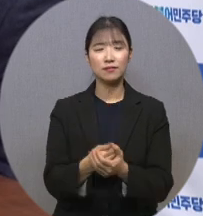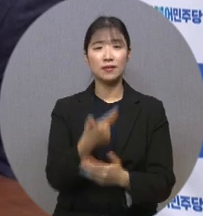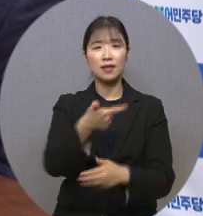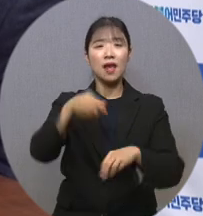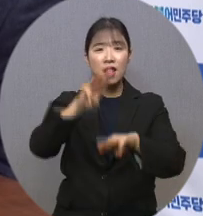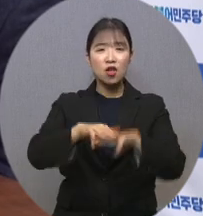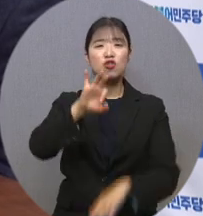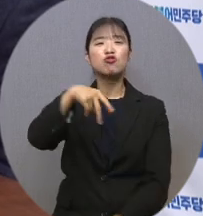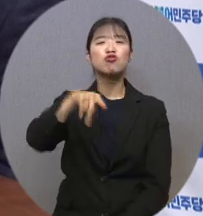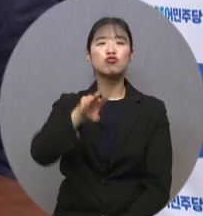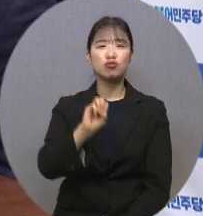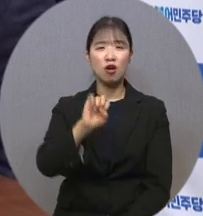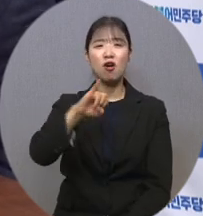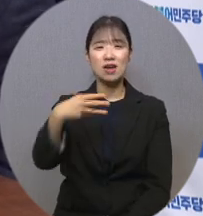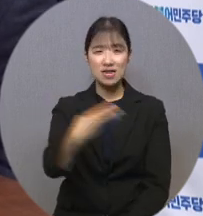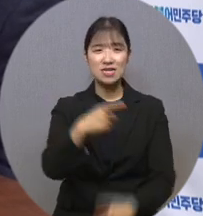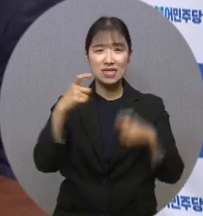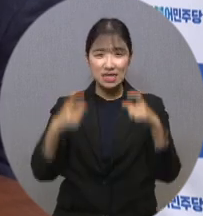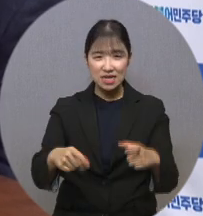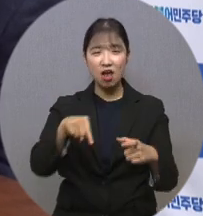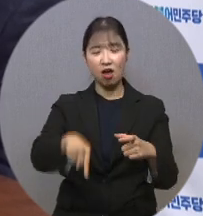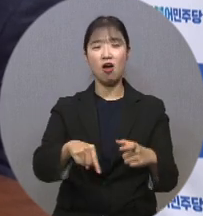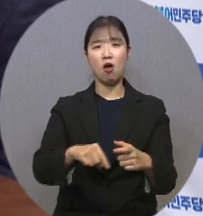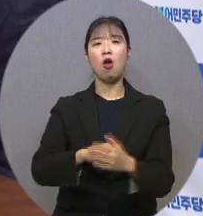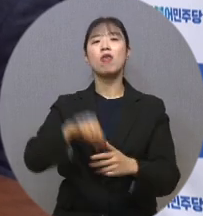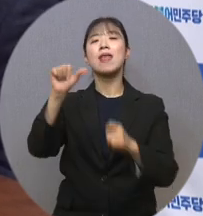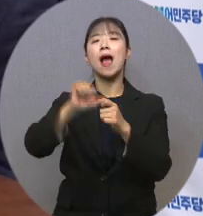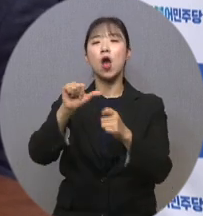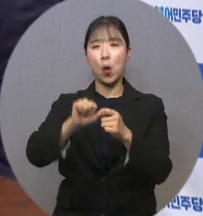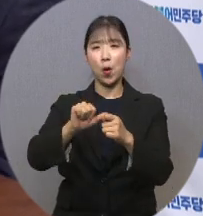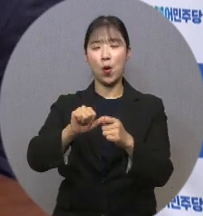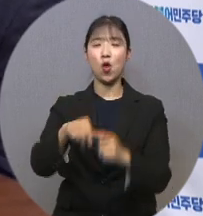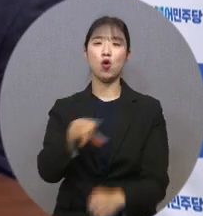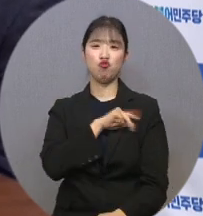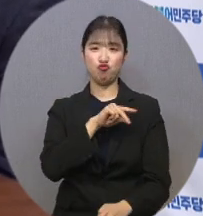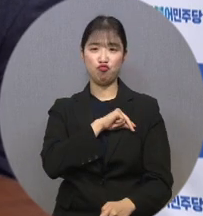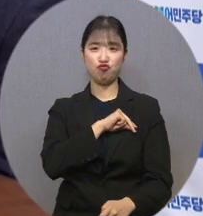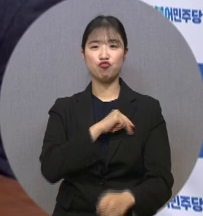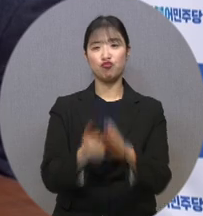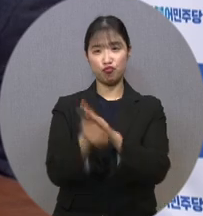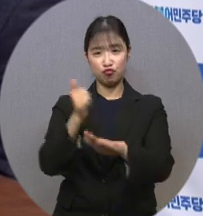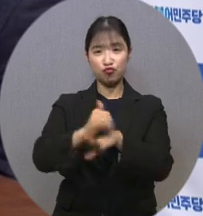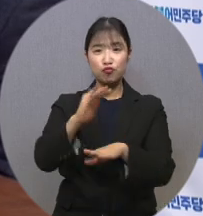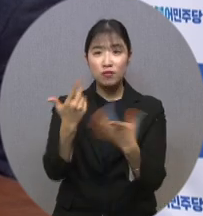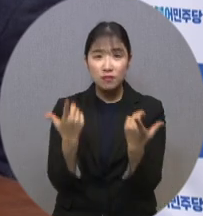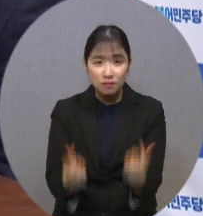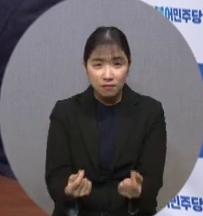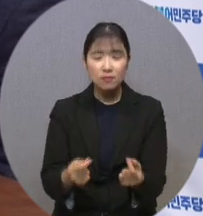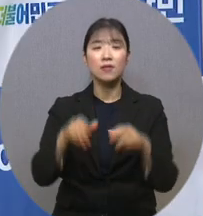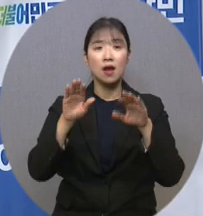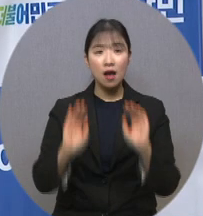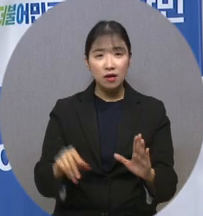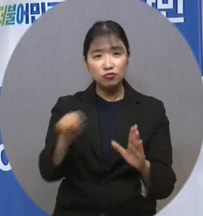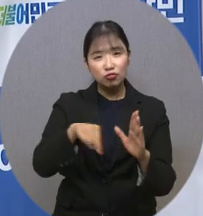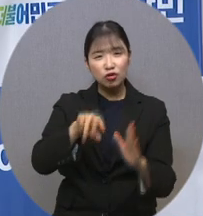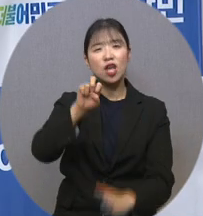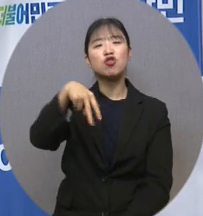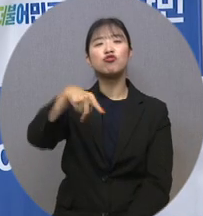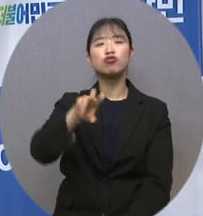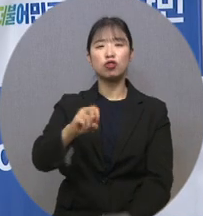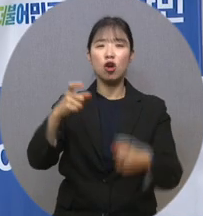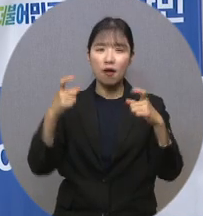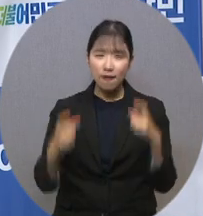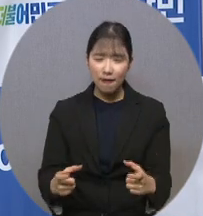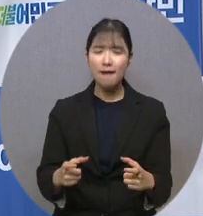유성구 지역구 5선 의원으로서도 많은 활동을 하고 계시잖아요. 그중에서 이제 유성의 지역 현안 해결과 신규 사업 등의